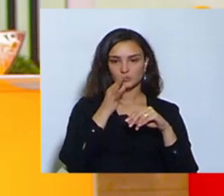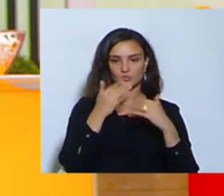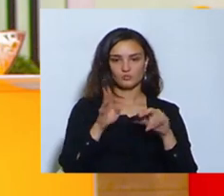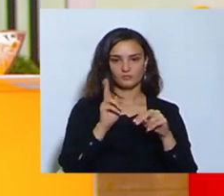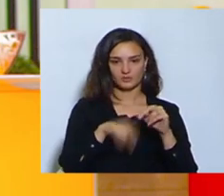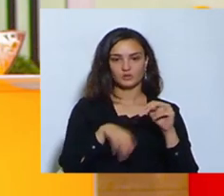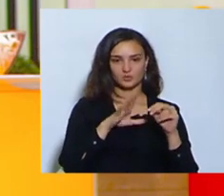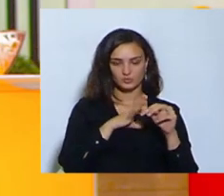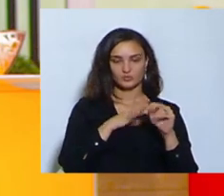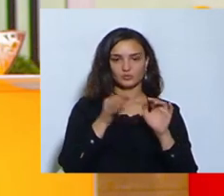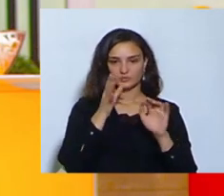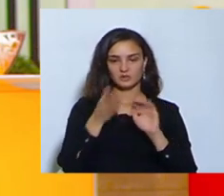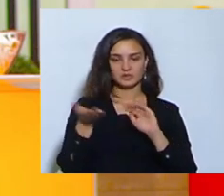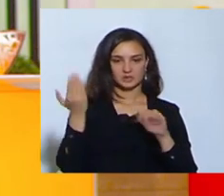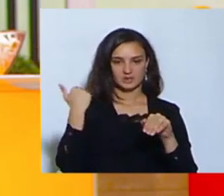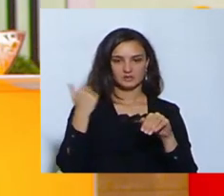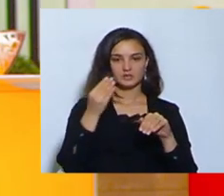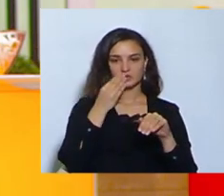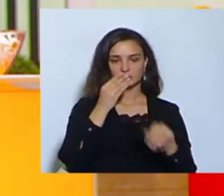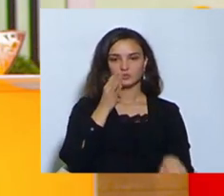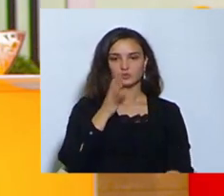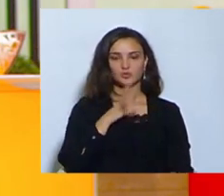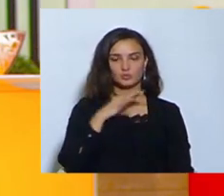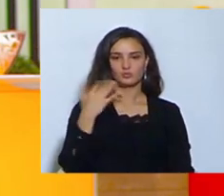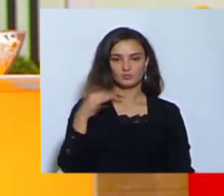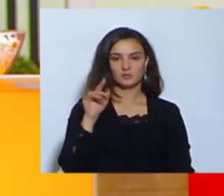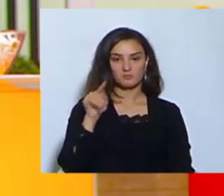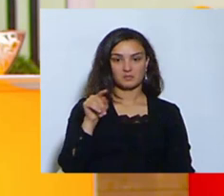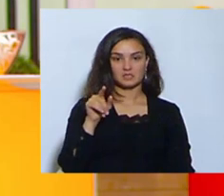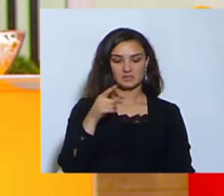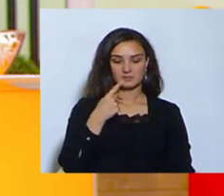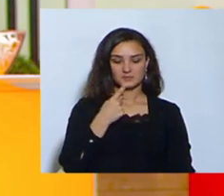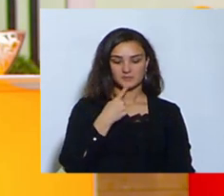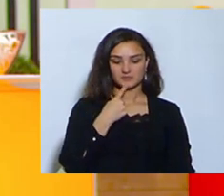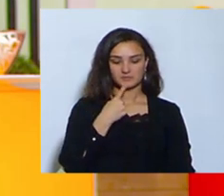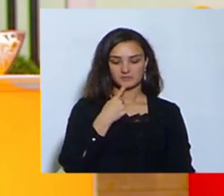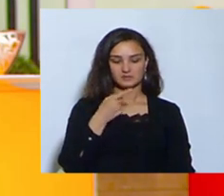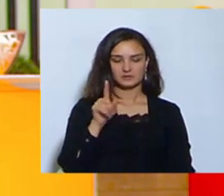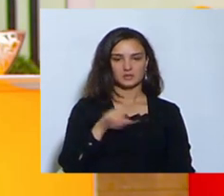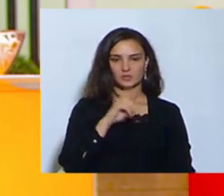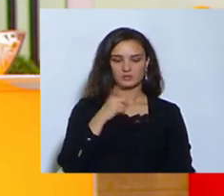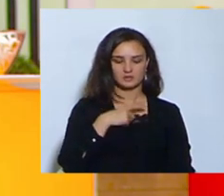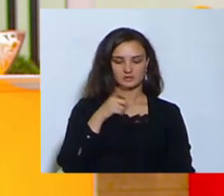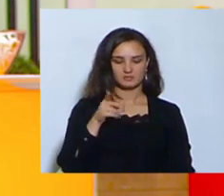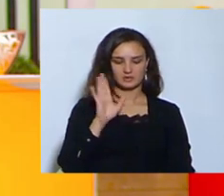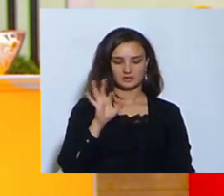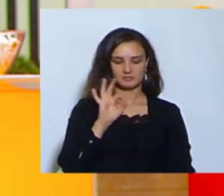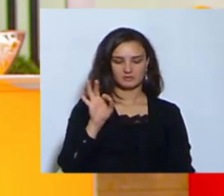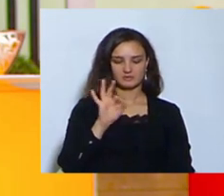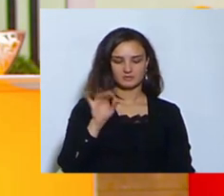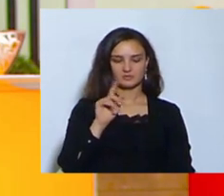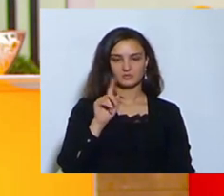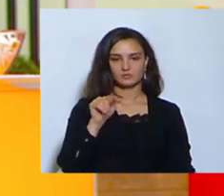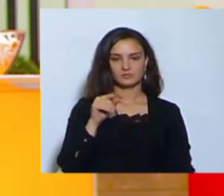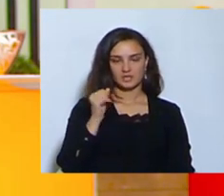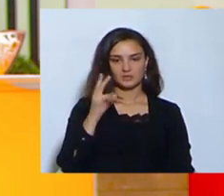უკვე იყო დიდი ხანია, სადილის ძროც იყო და მან ეს გამოტოვა, ის აუცილებლად იტყვის რომ